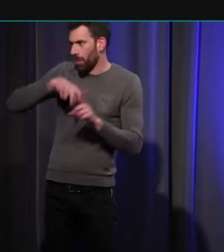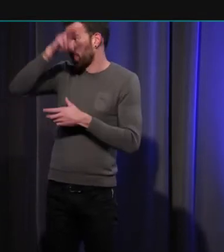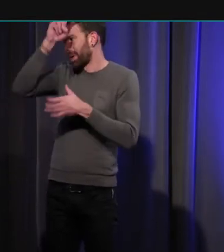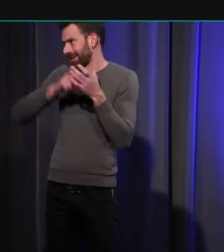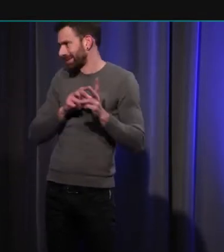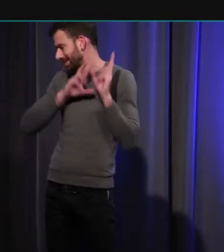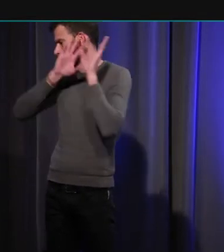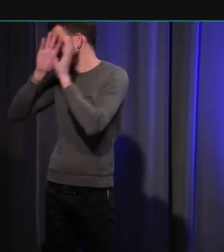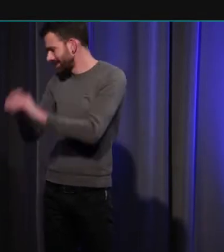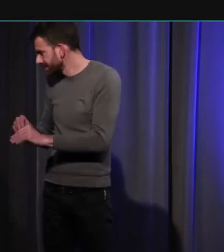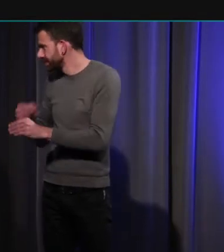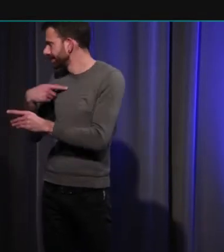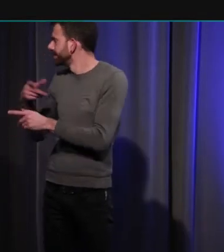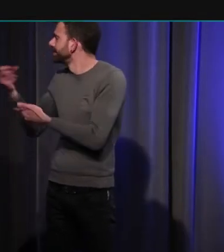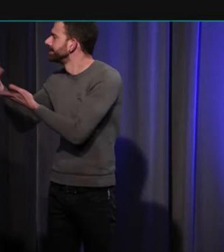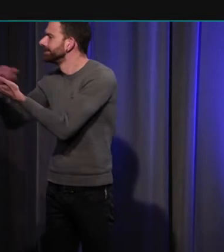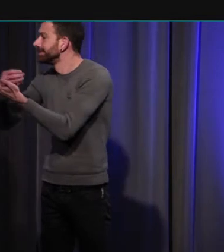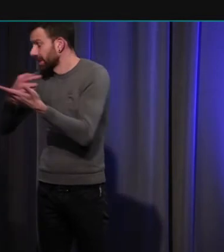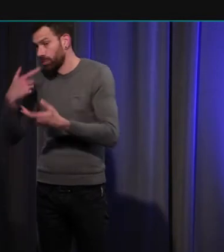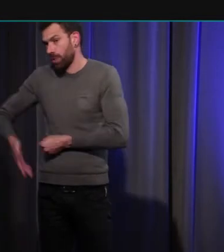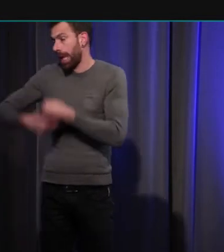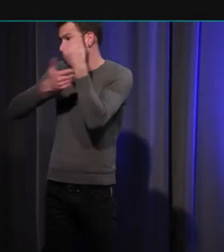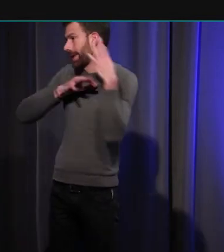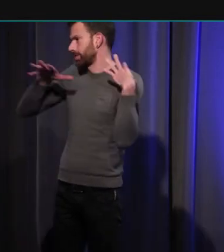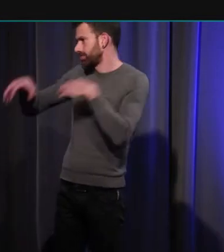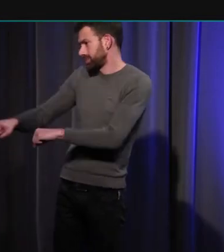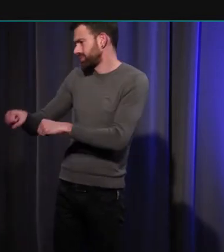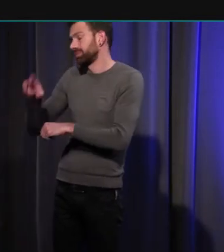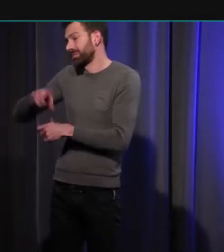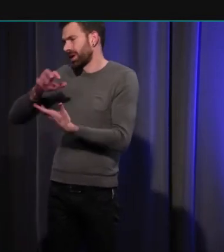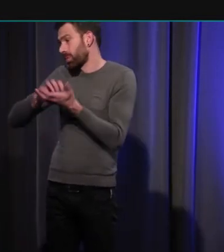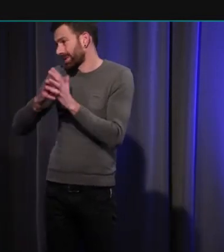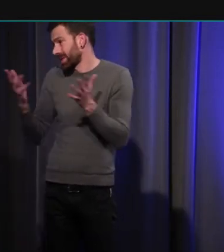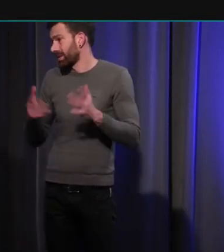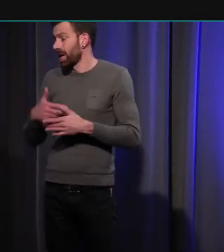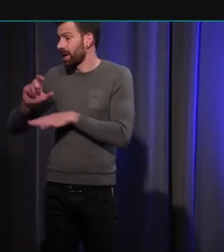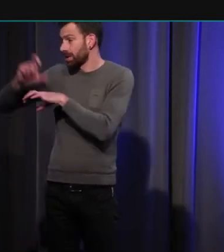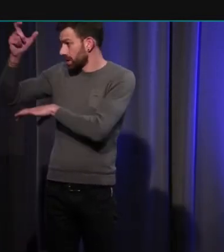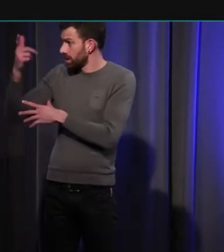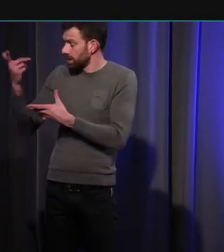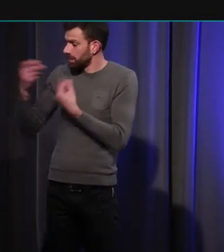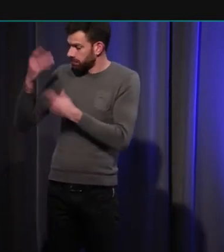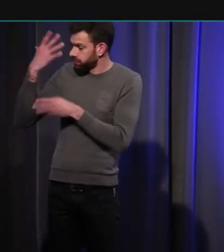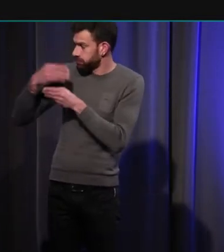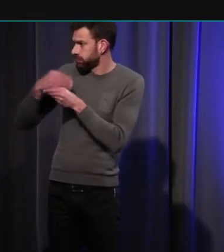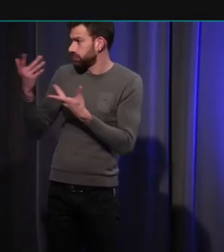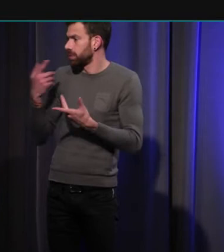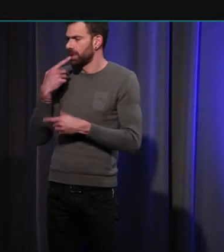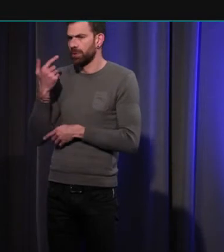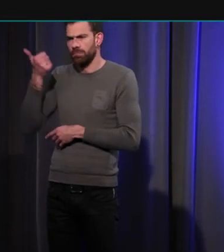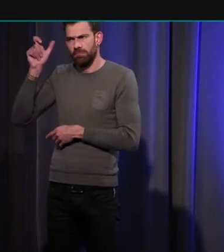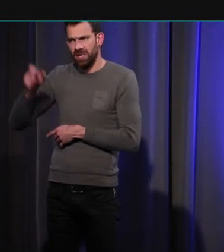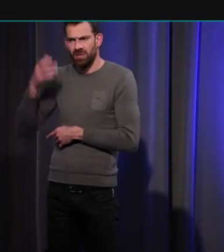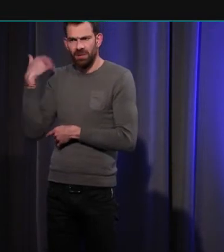renseigne qui vont vous aider à dominer c'est très compliqué l'islam nous a pris aussi et c'est l'argument quelqu'un l'a mentionné